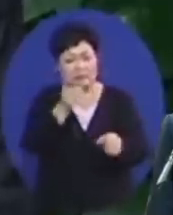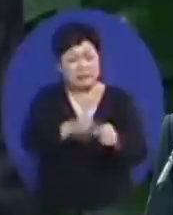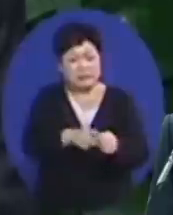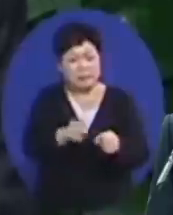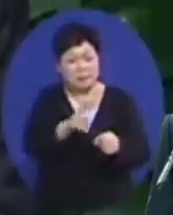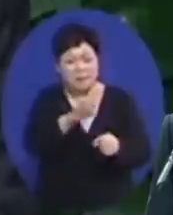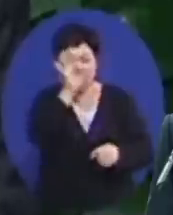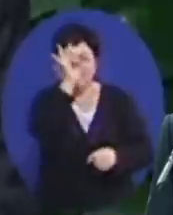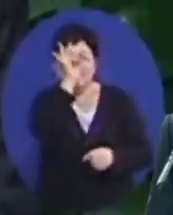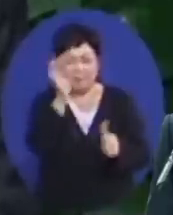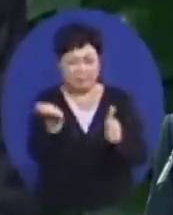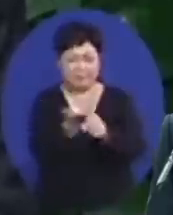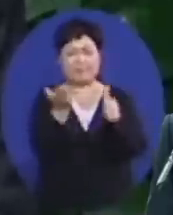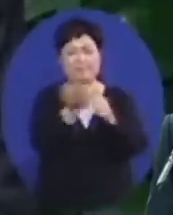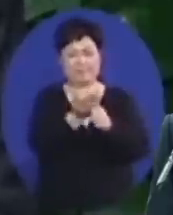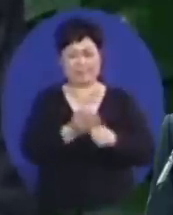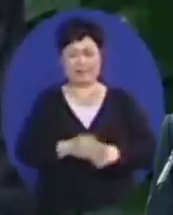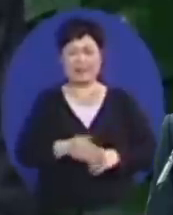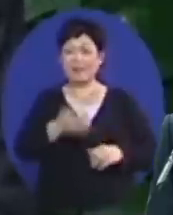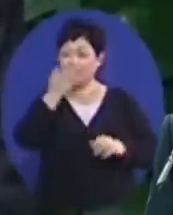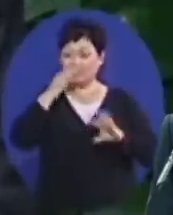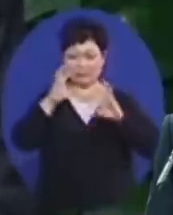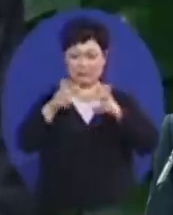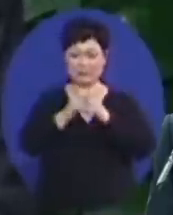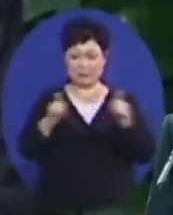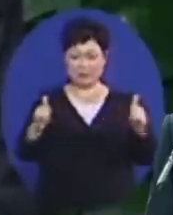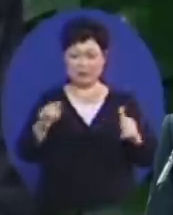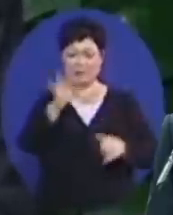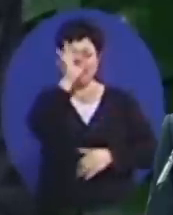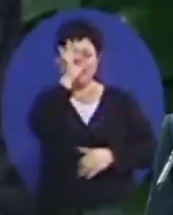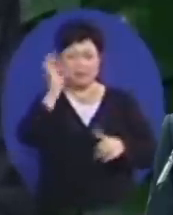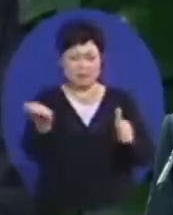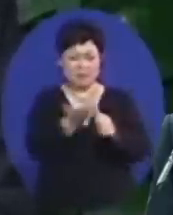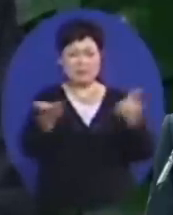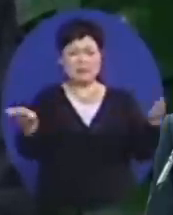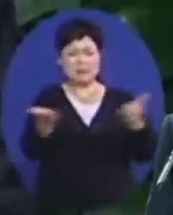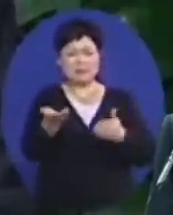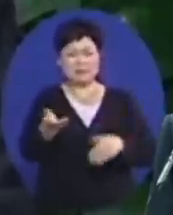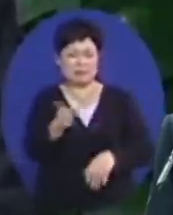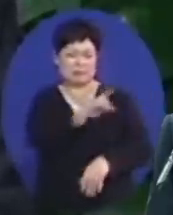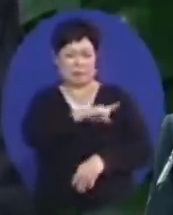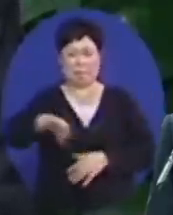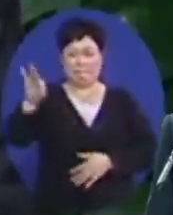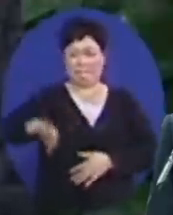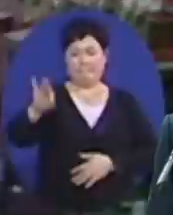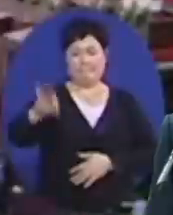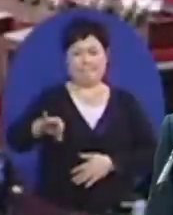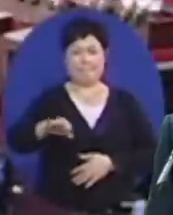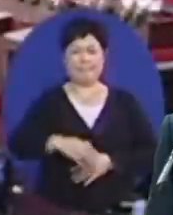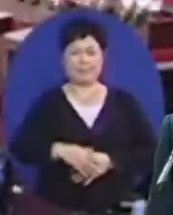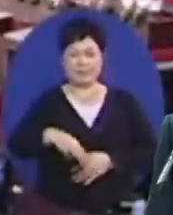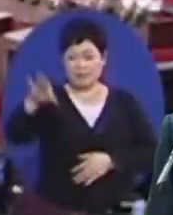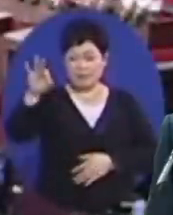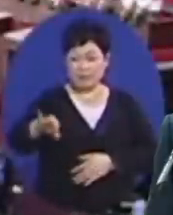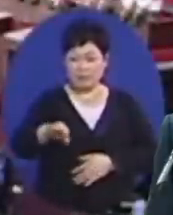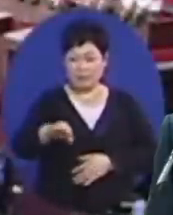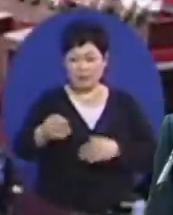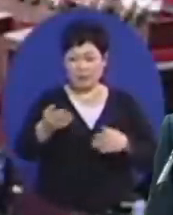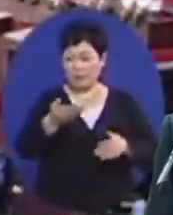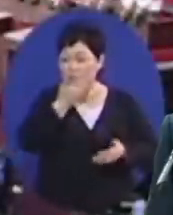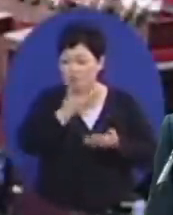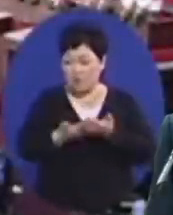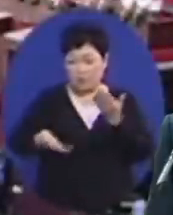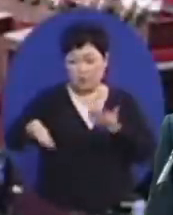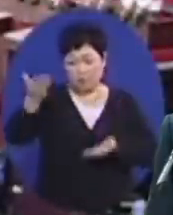직업입니다. 이스라엘 사람들에게는 돼지를 치는 직업이 제일 천한 직업입니다. 천하고 귀한 것을 가릴 수